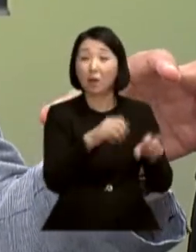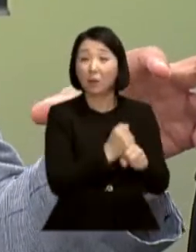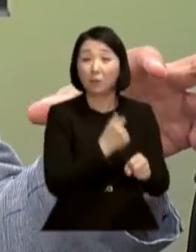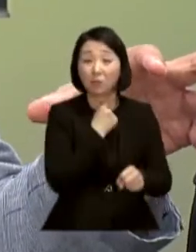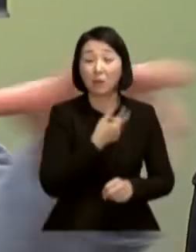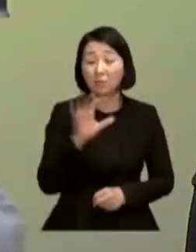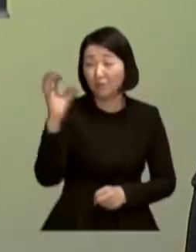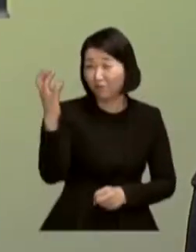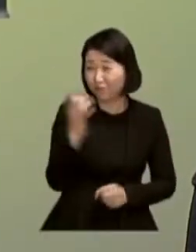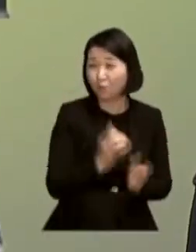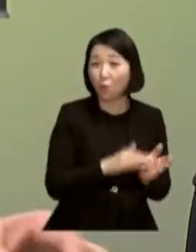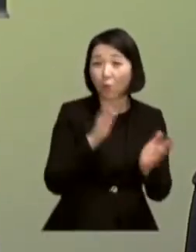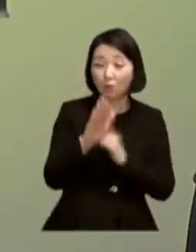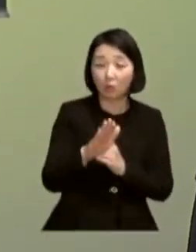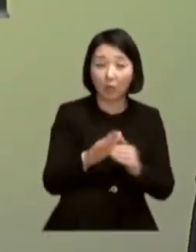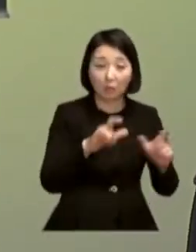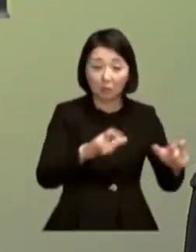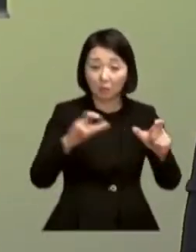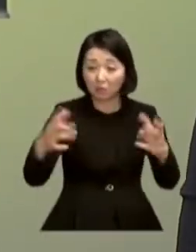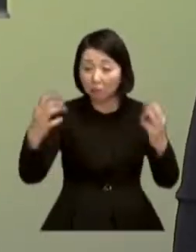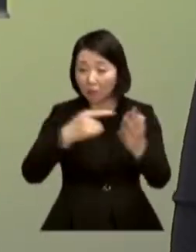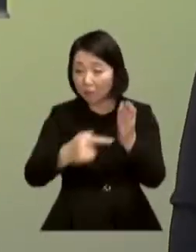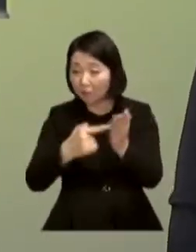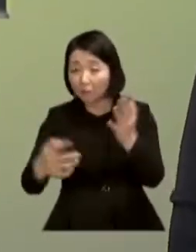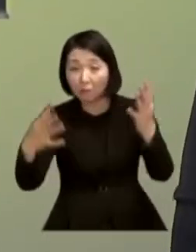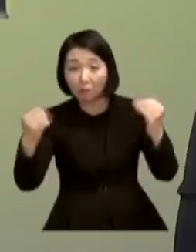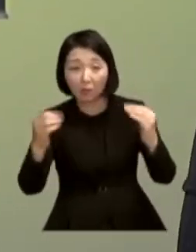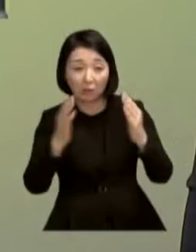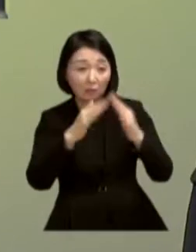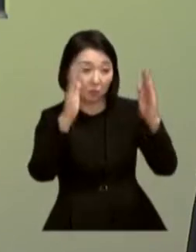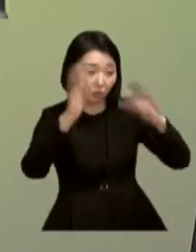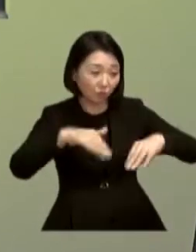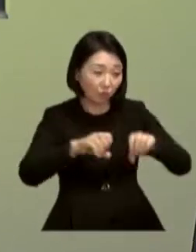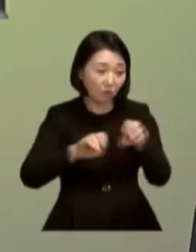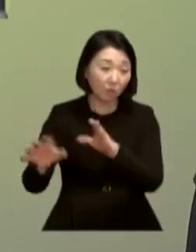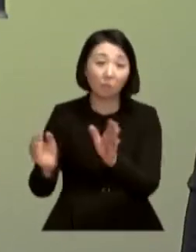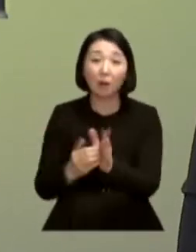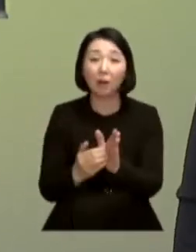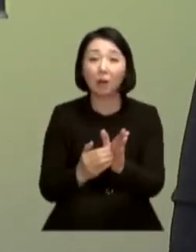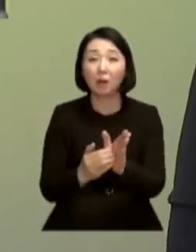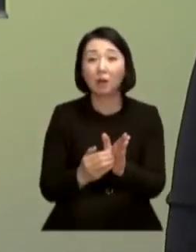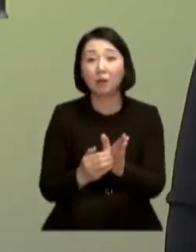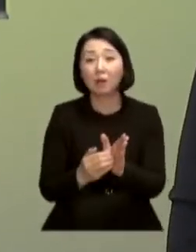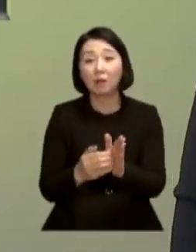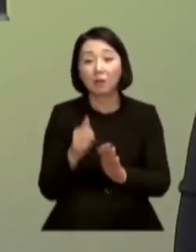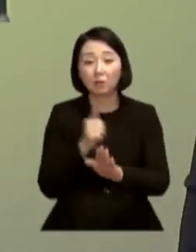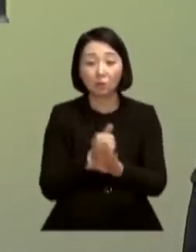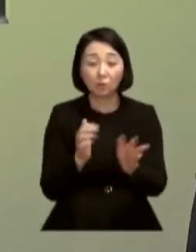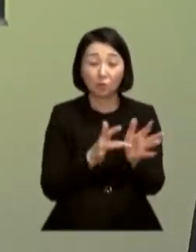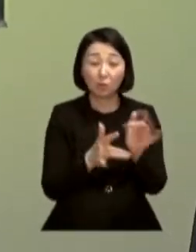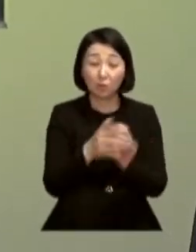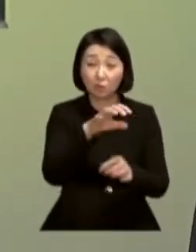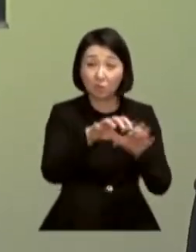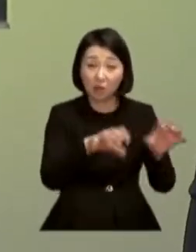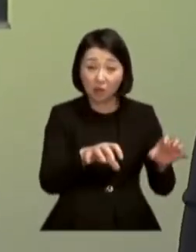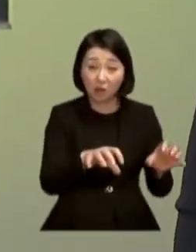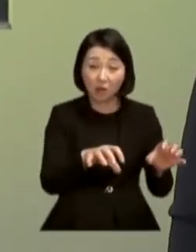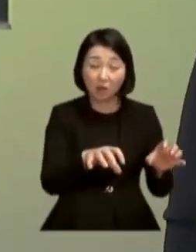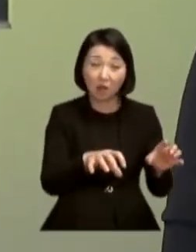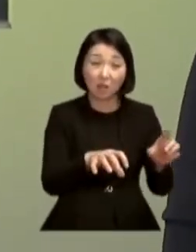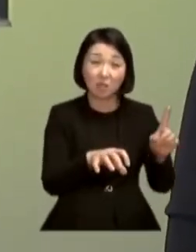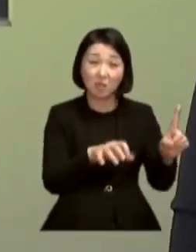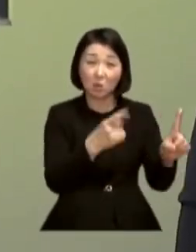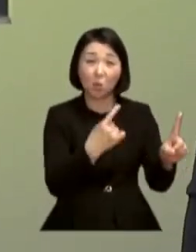개척한 지역들 뿐만 아니고 너무 많은 지역에 피해를 보고 네. 집을 다 잃어버리고 집이 다 무너지고 네. 있다 보니까 네. 예수 마을을